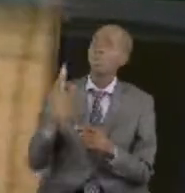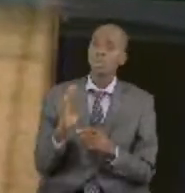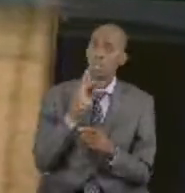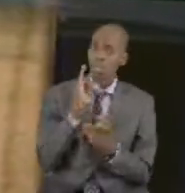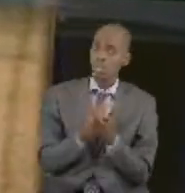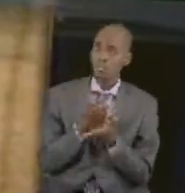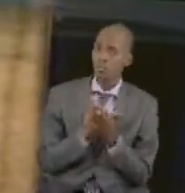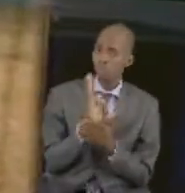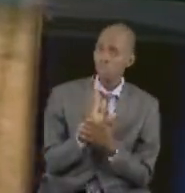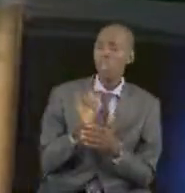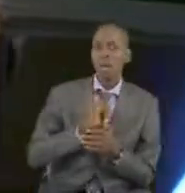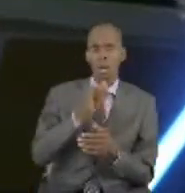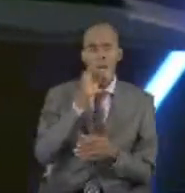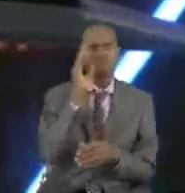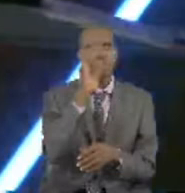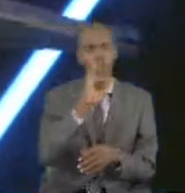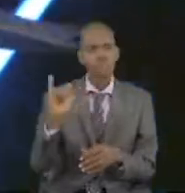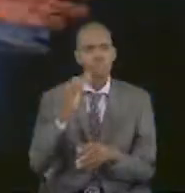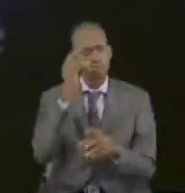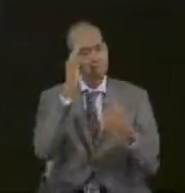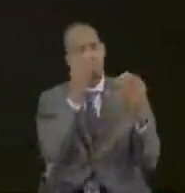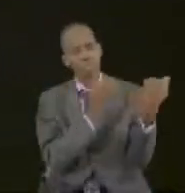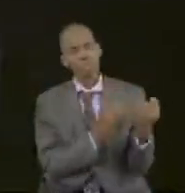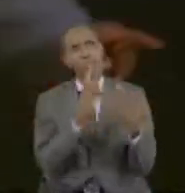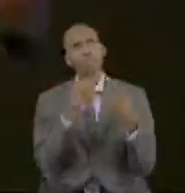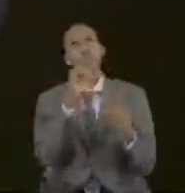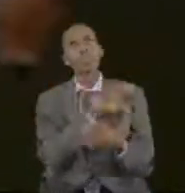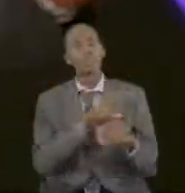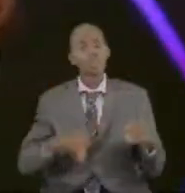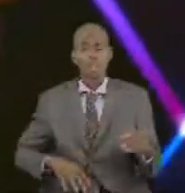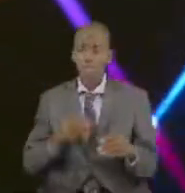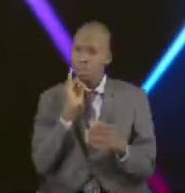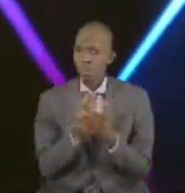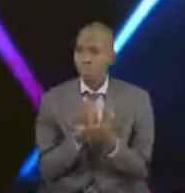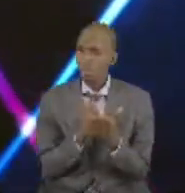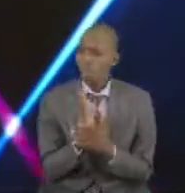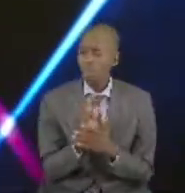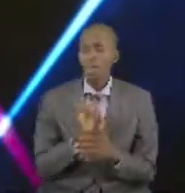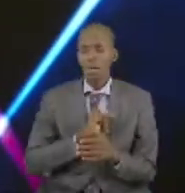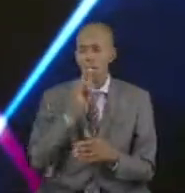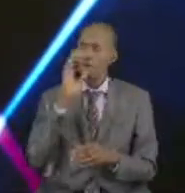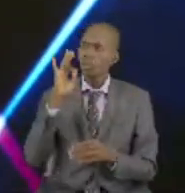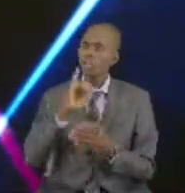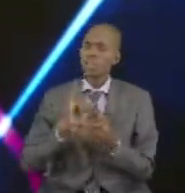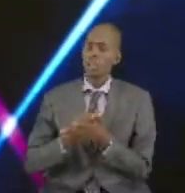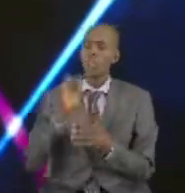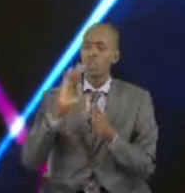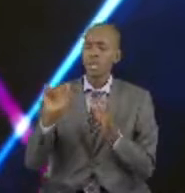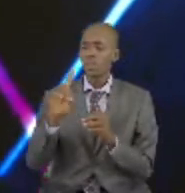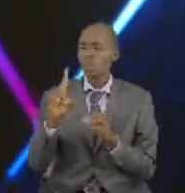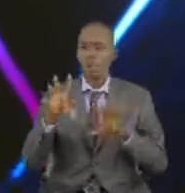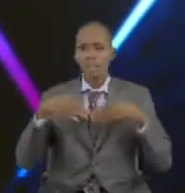seigneur jésus christ est ce que c'est bien j'ai prêché que si quelques bien ancrée sur sa vie devient totalement nouvelle